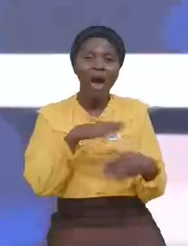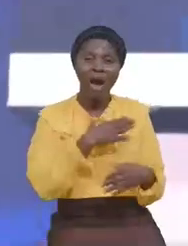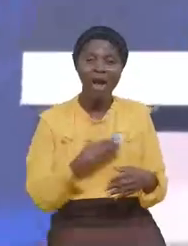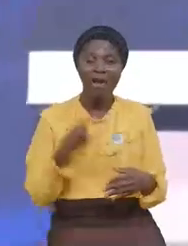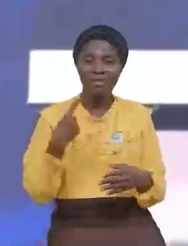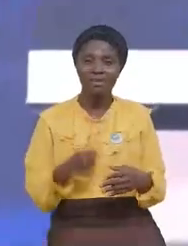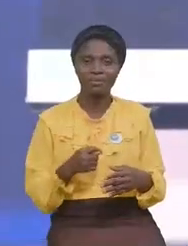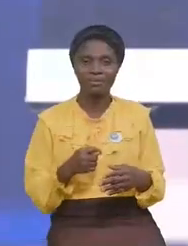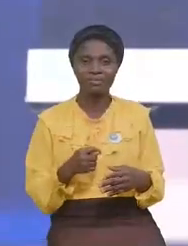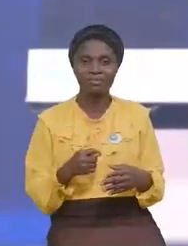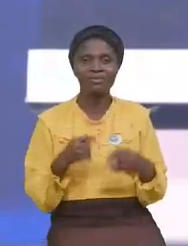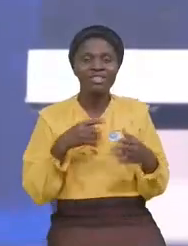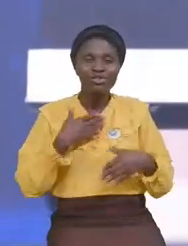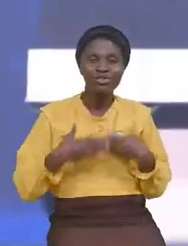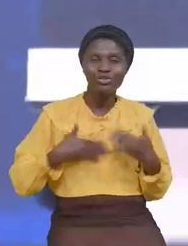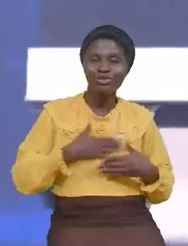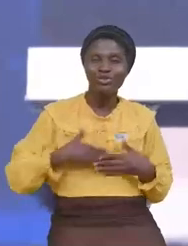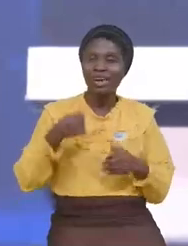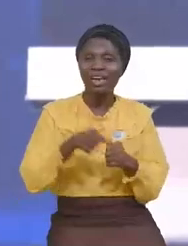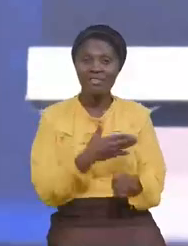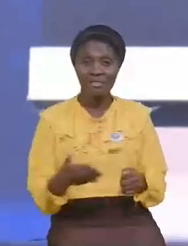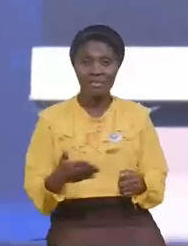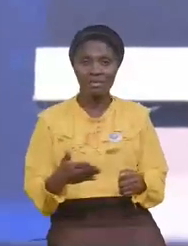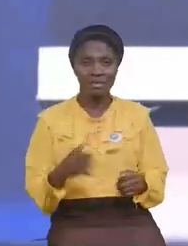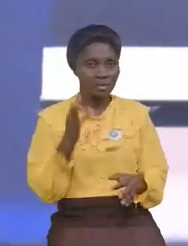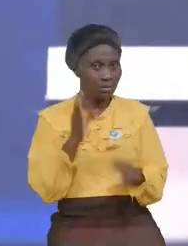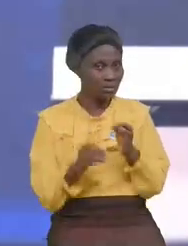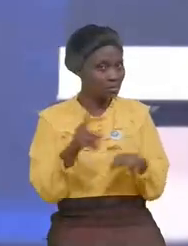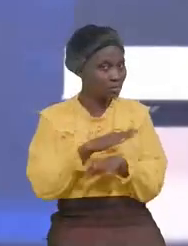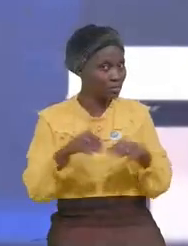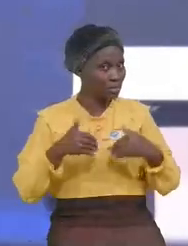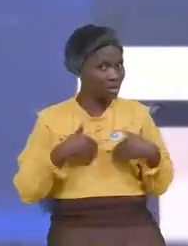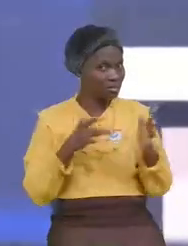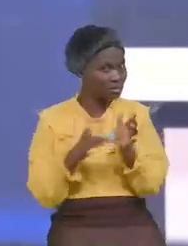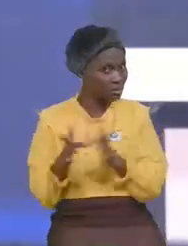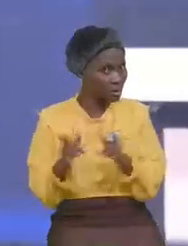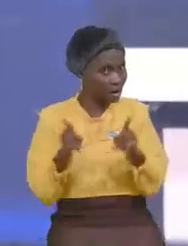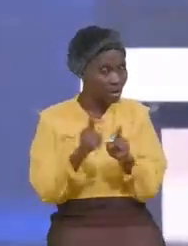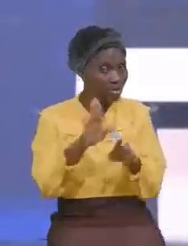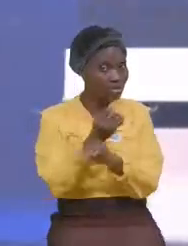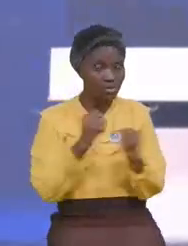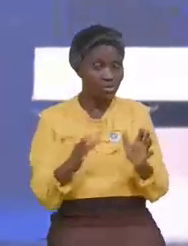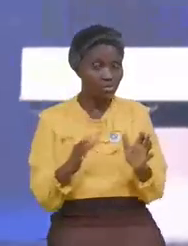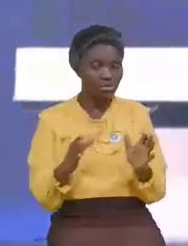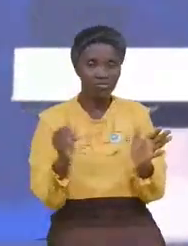de la prestation de la chorale et des chansons